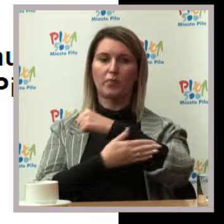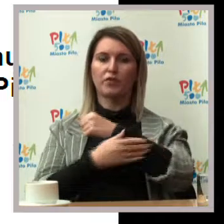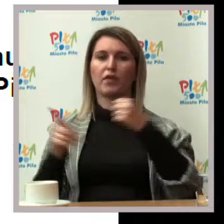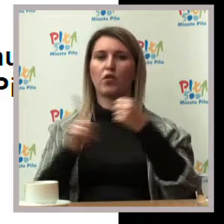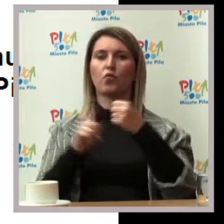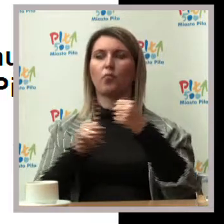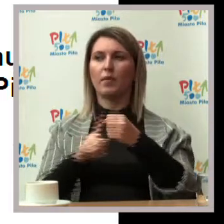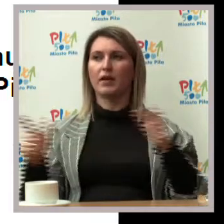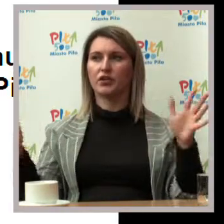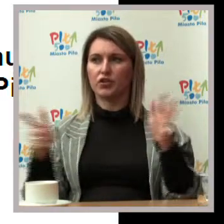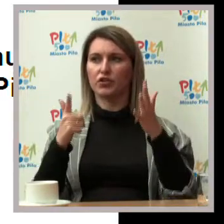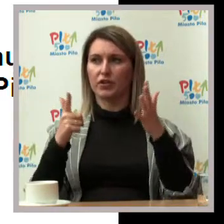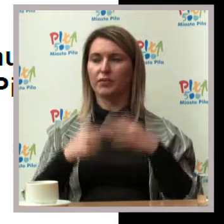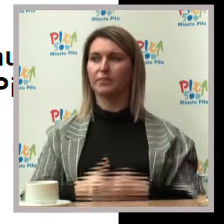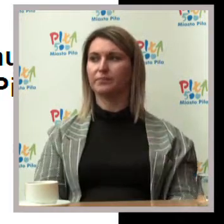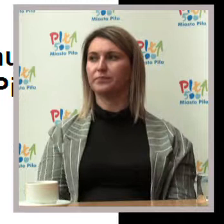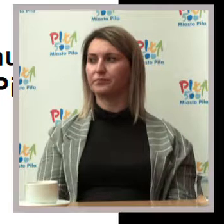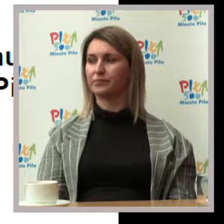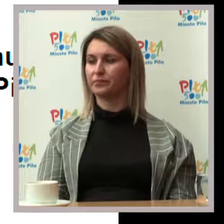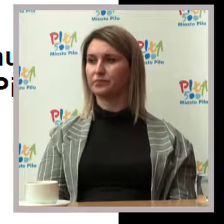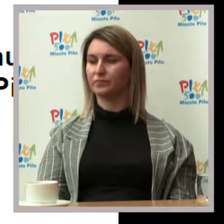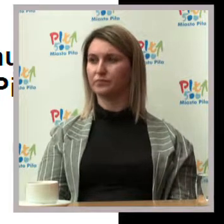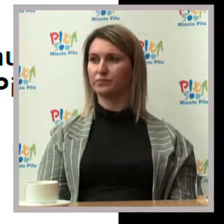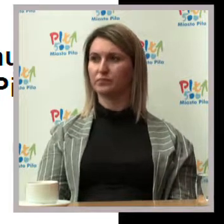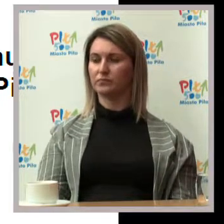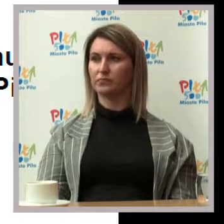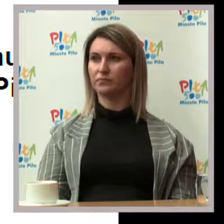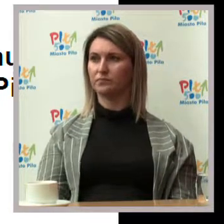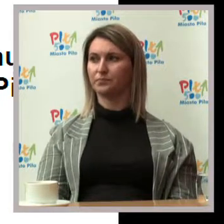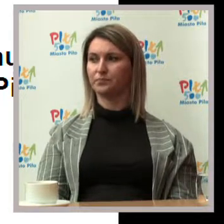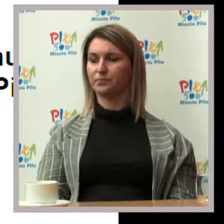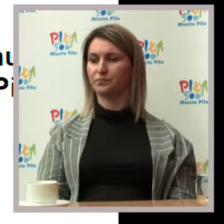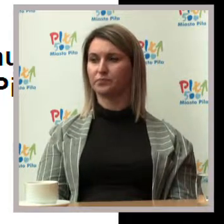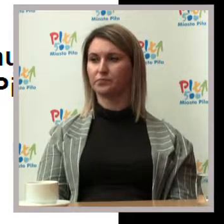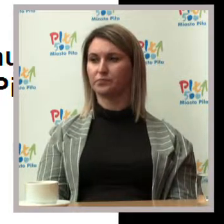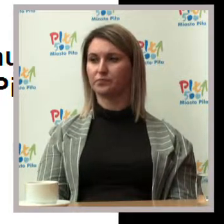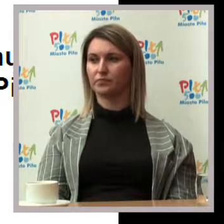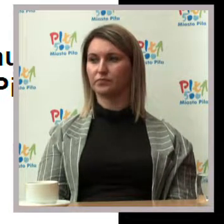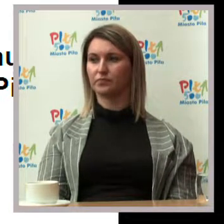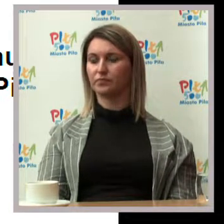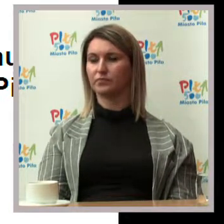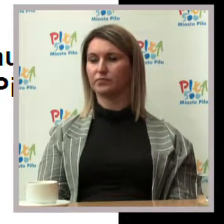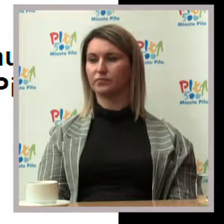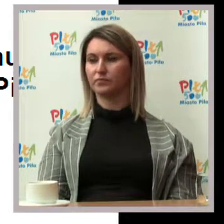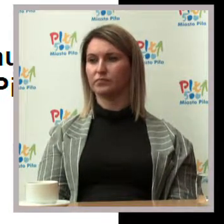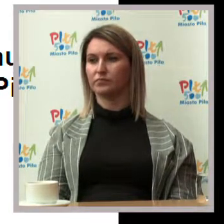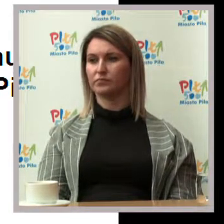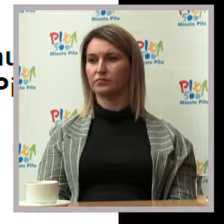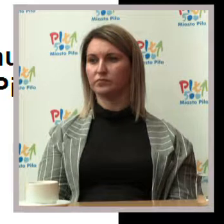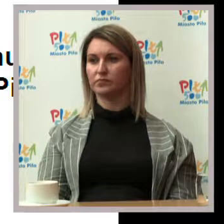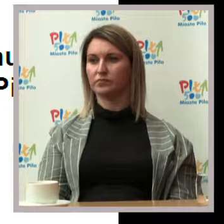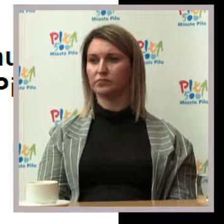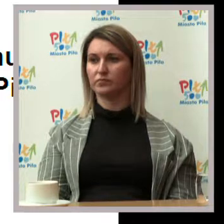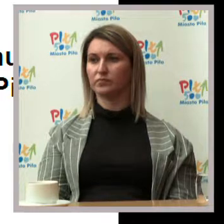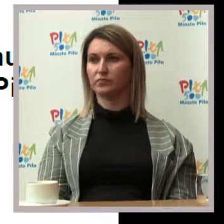tej hali sportowej jest uzależniona od skończenia, sfinalizowania budowy hali